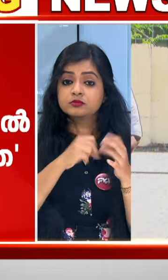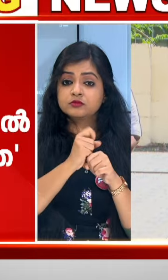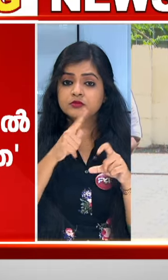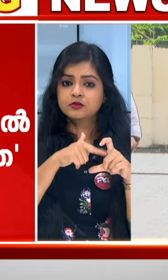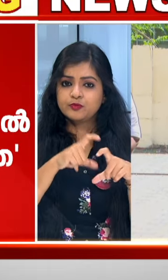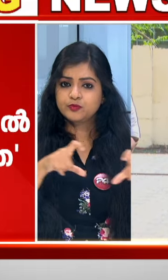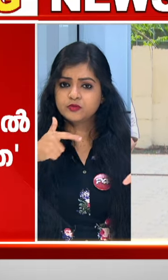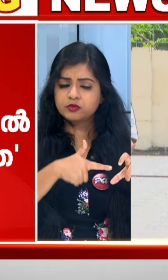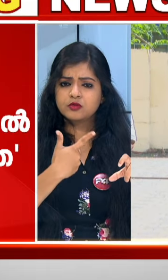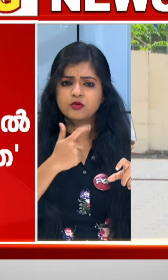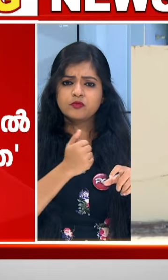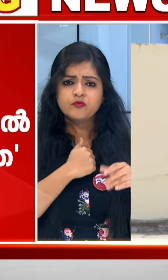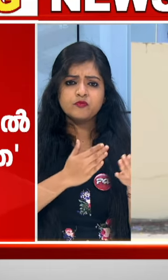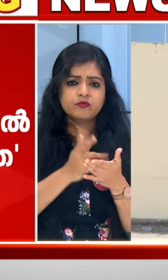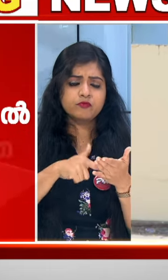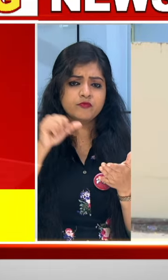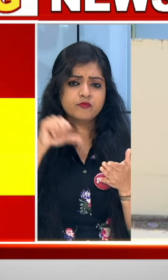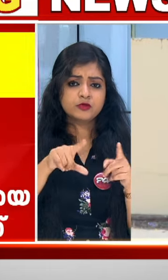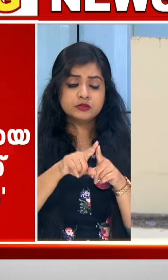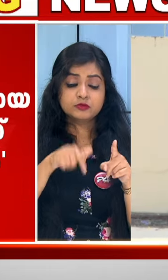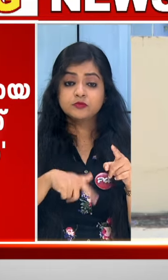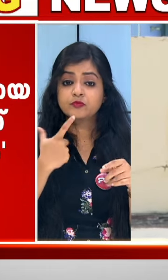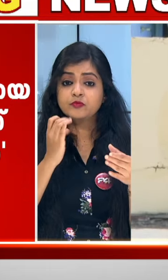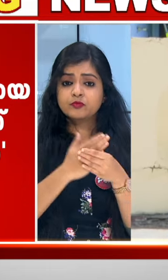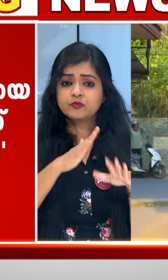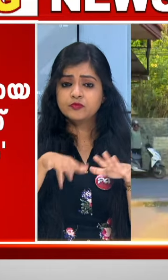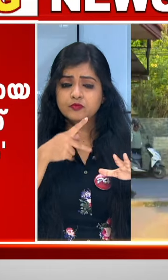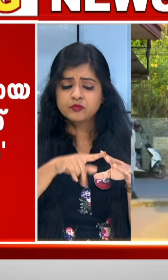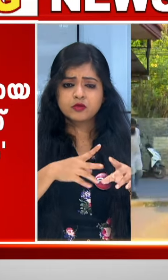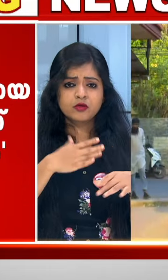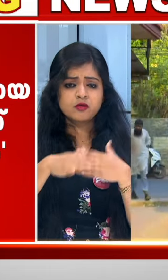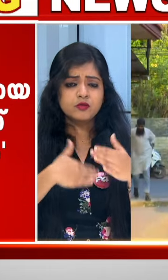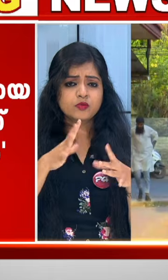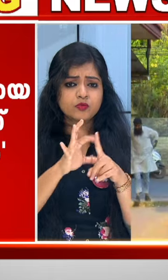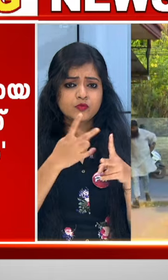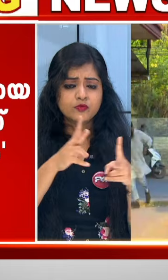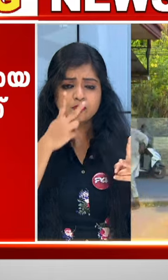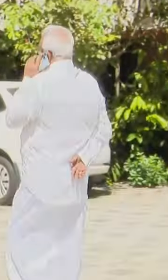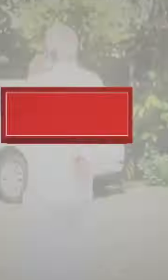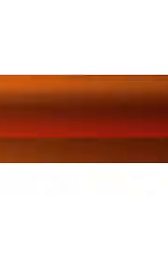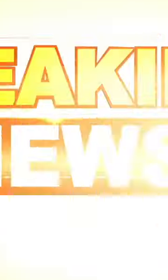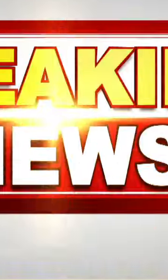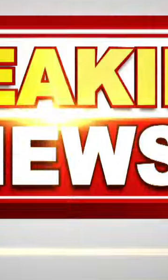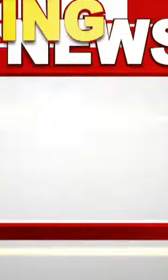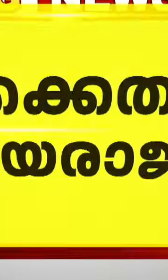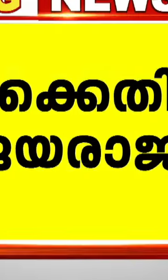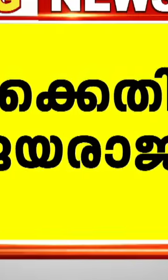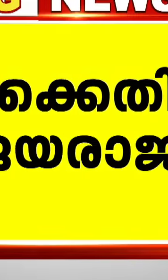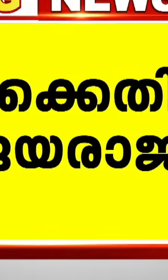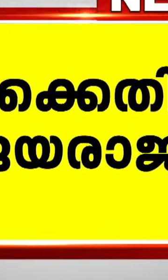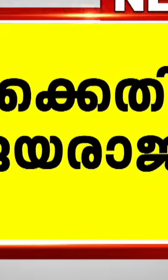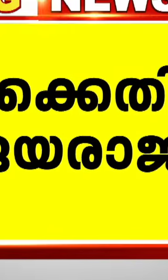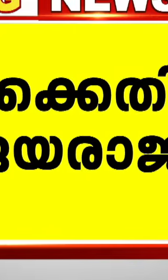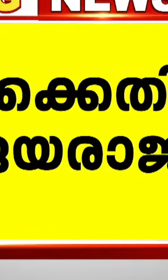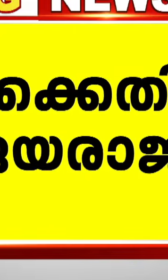അടക്കം ഇക്കാര്യത്തിൽ ഈ കേസ് നടപടിക്രമങ്ങളിൽ പിന്നീട് അങ്ങോട്ടേക്കുള്ള മുഴുവൻ കാര്യങ്ങളിലും അസ്വാഭാവികതയുണ്ട്, അക്കാര്യത്തിൽ അവിശ്വാസമുണ്ട്. അത് നേരത്തെ തന്നെ